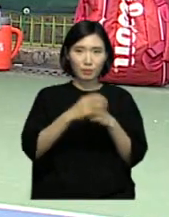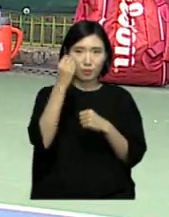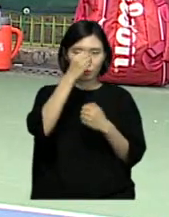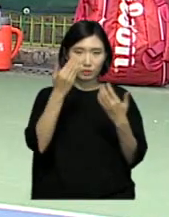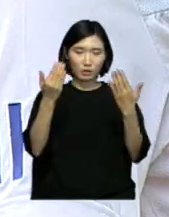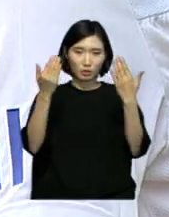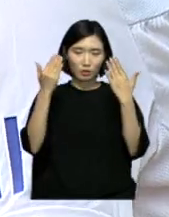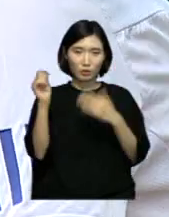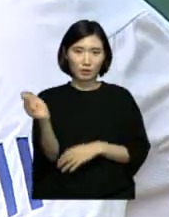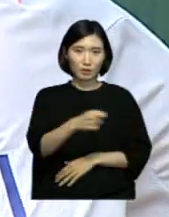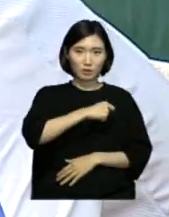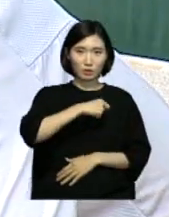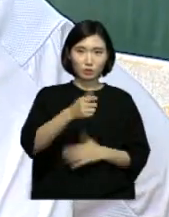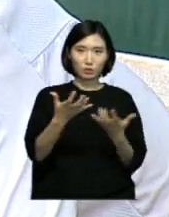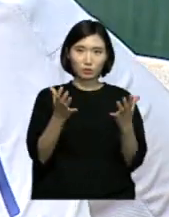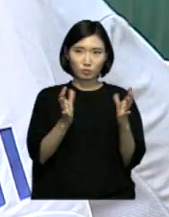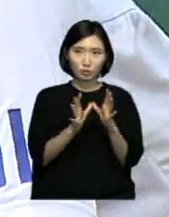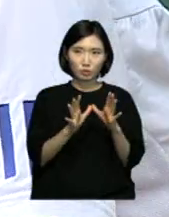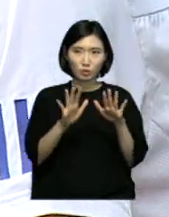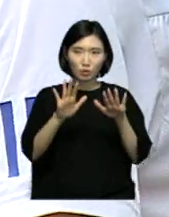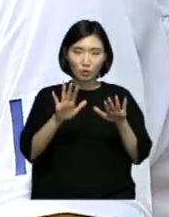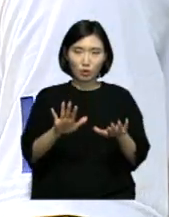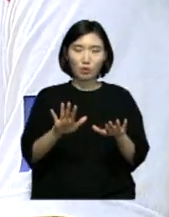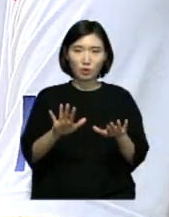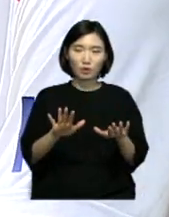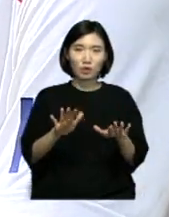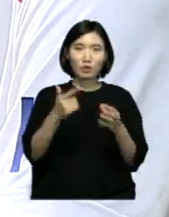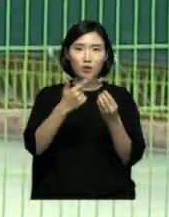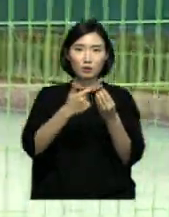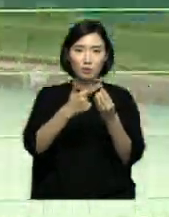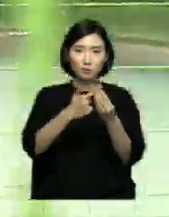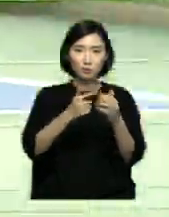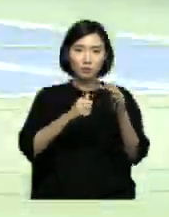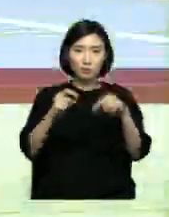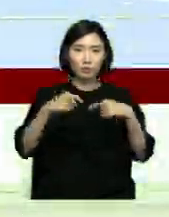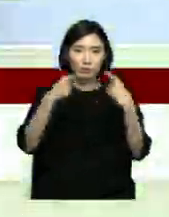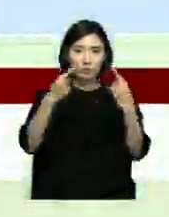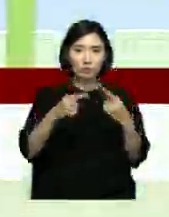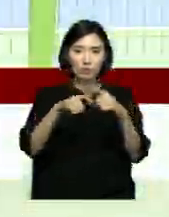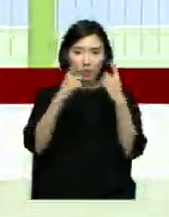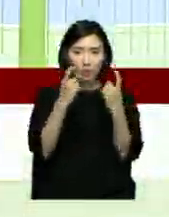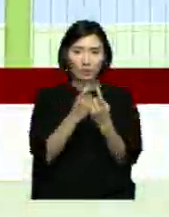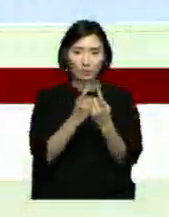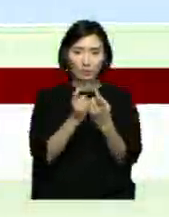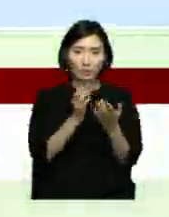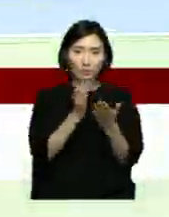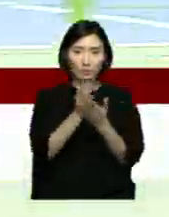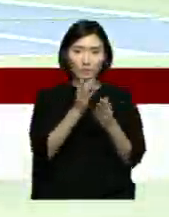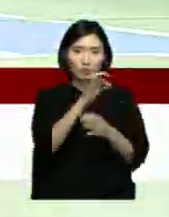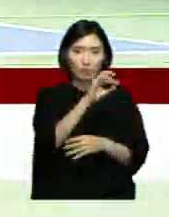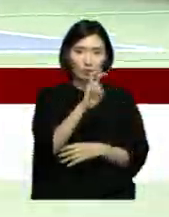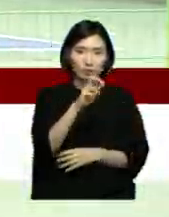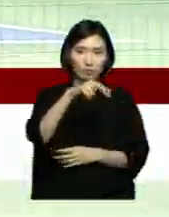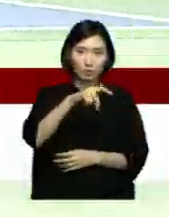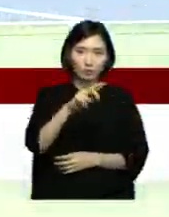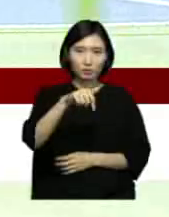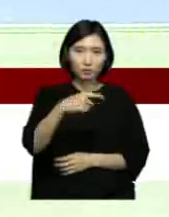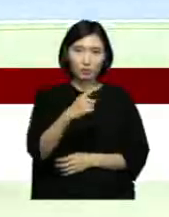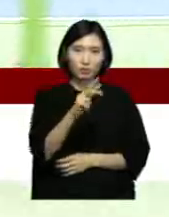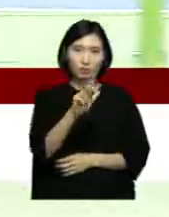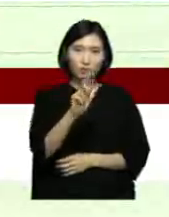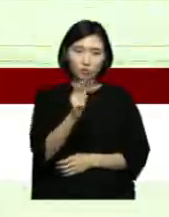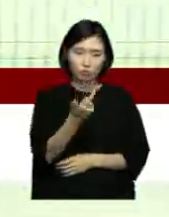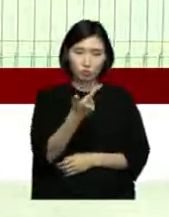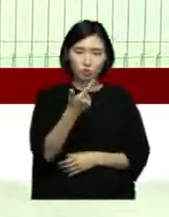마포고등학교 테니스부는 이번 체전에 6명의 선수가 출전합니다. 개인전에 나설 1학년 임승준 선수는 유력한